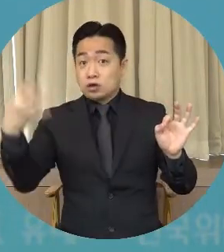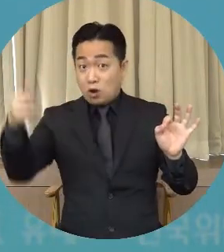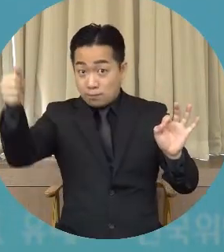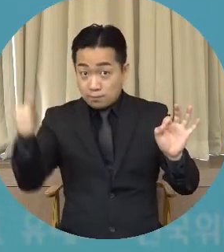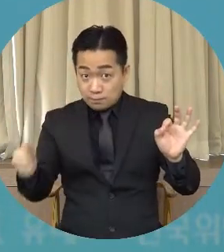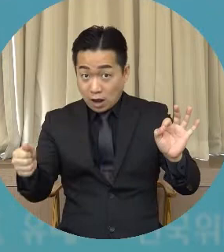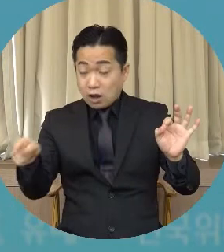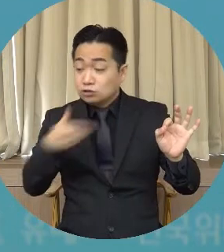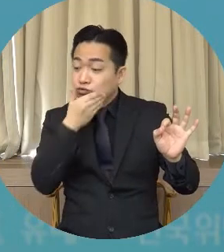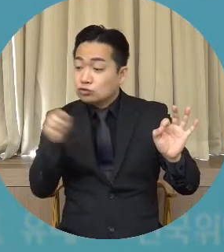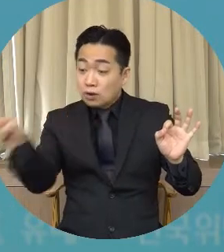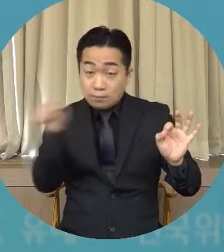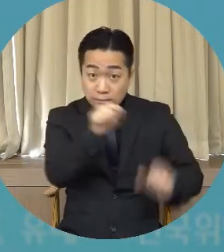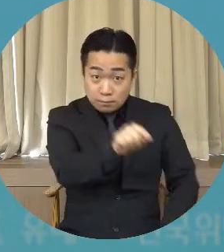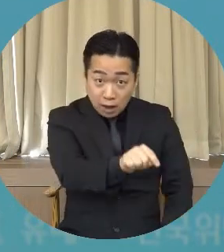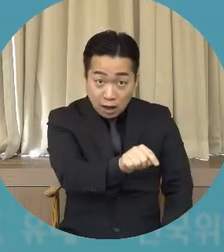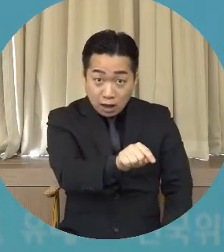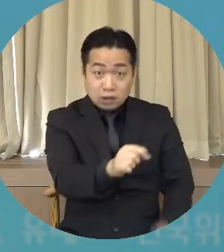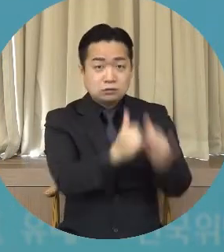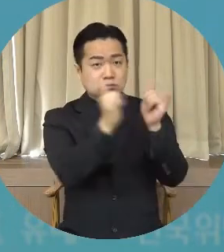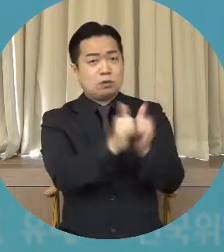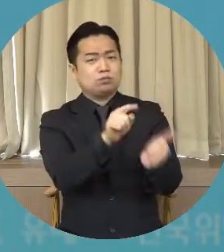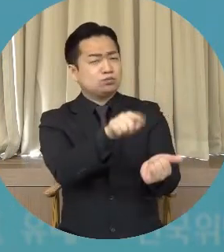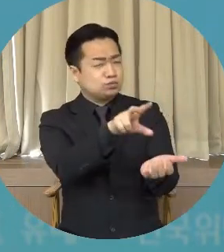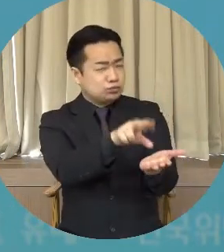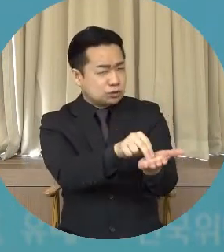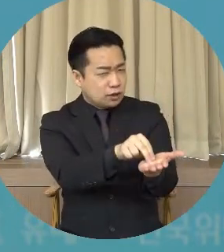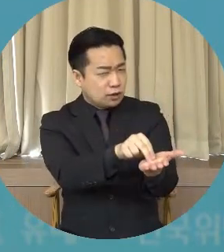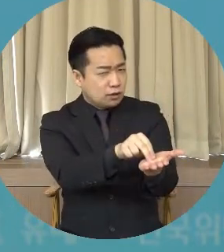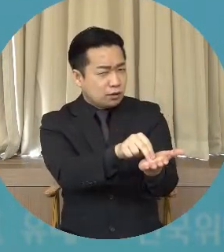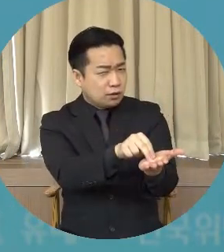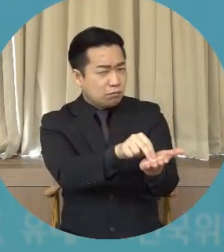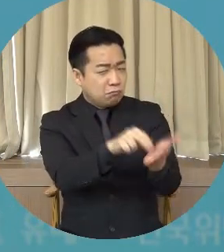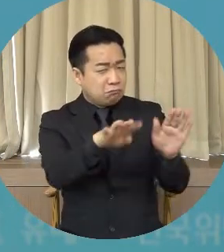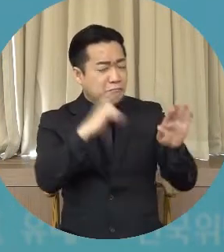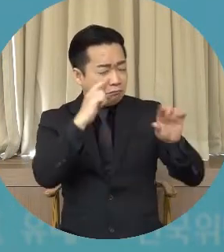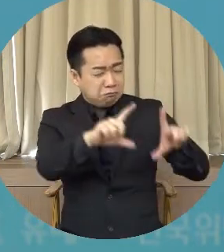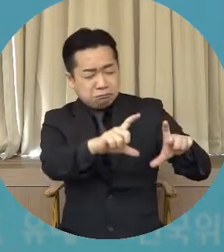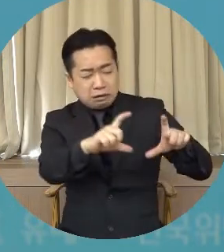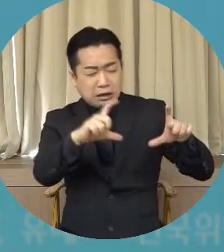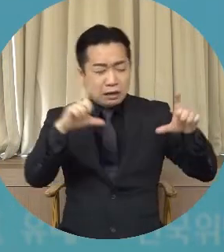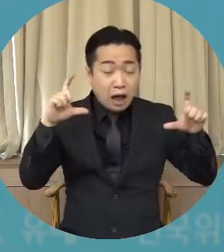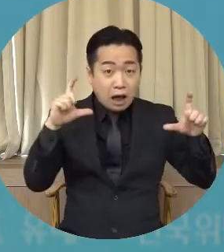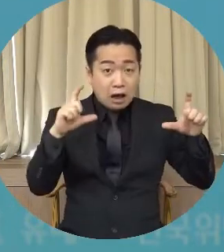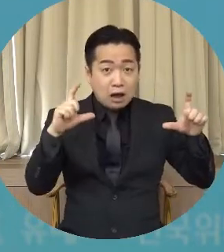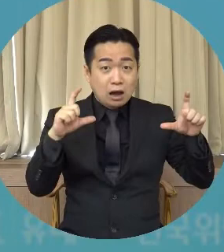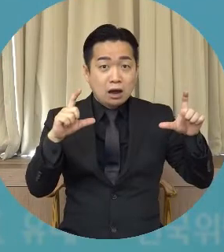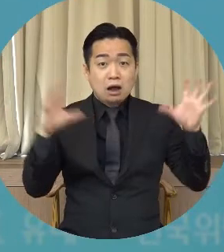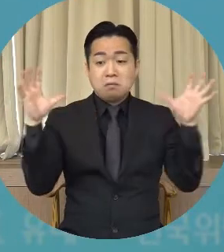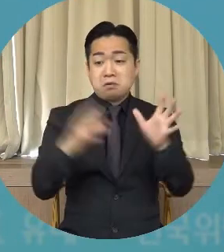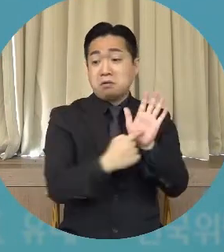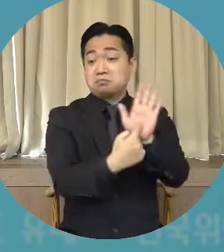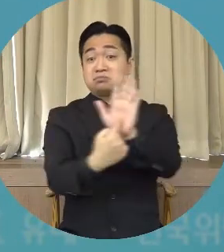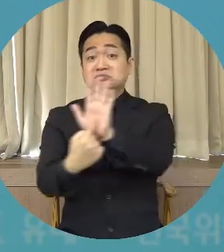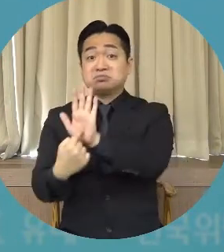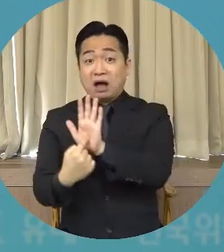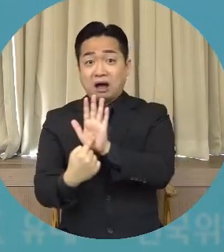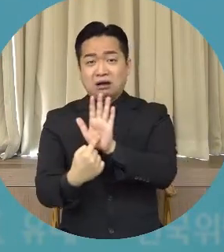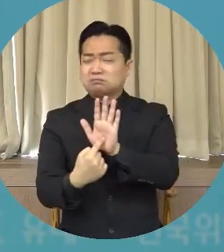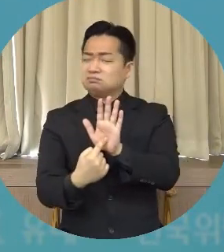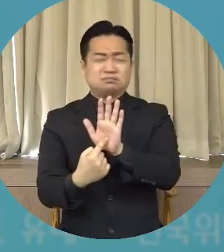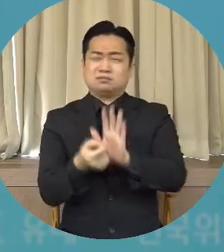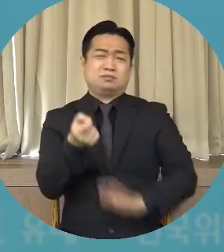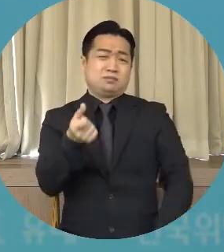대해서 중요한 사회적 이슈로 이렇게 드러내서 공개적으로 얘기한 것은 별로